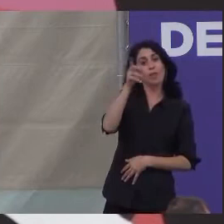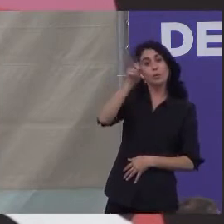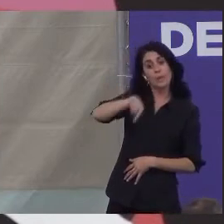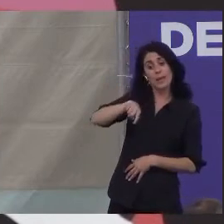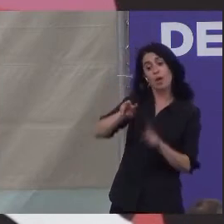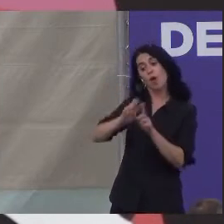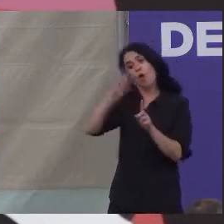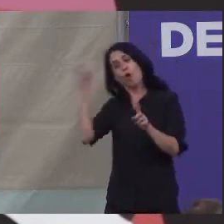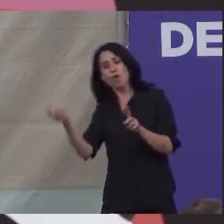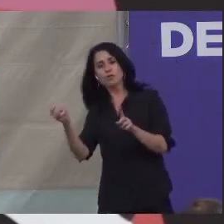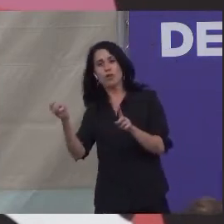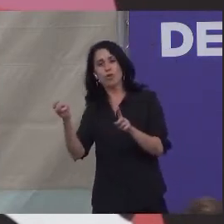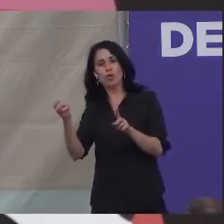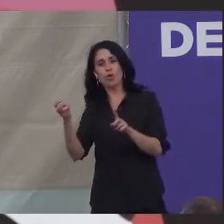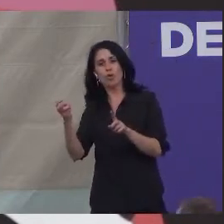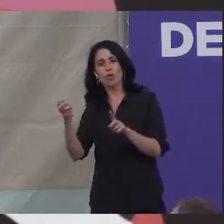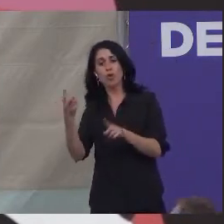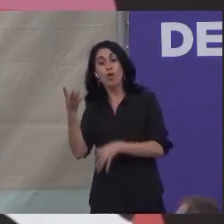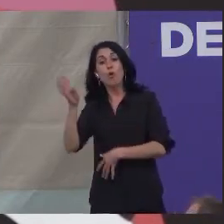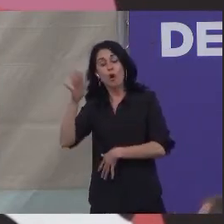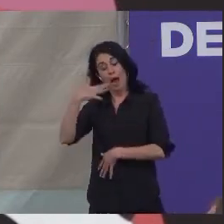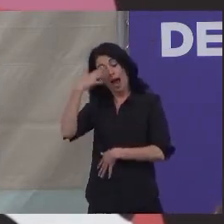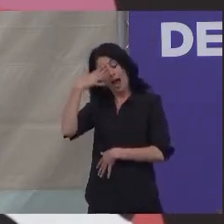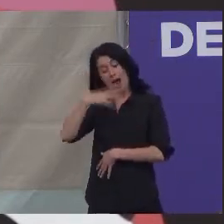provindrà de municipis inferiors a 4.000.